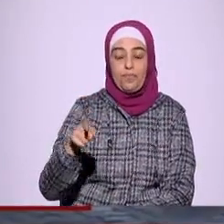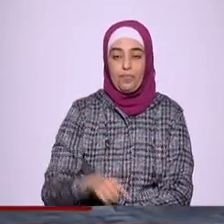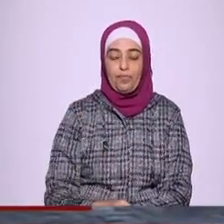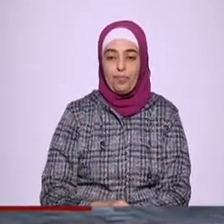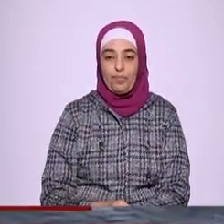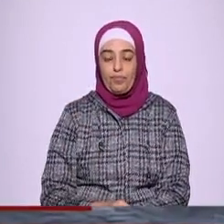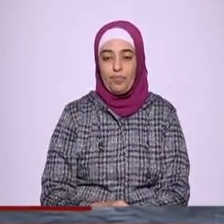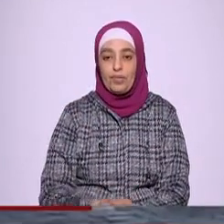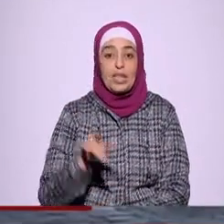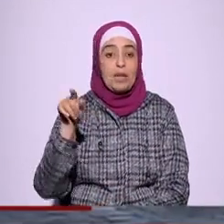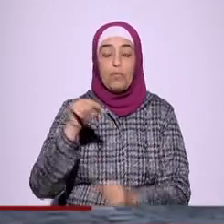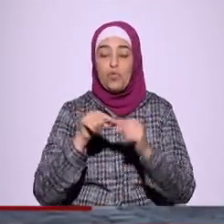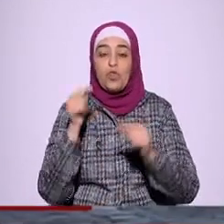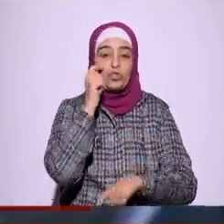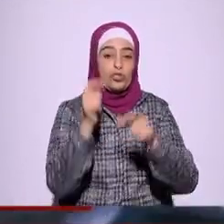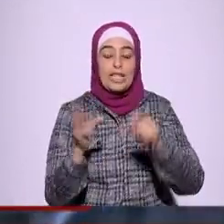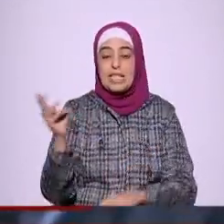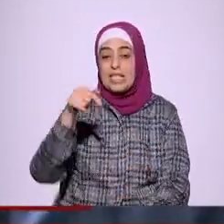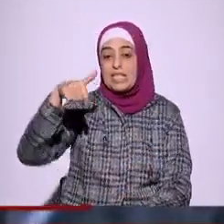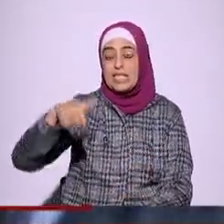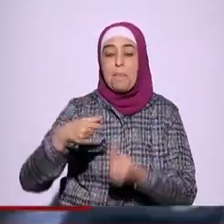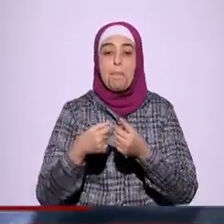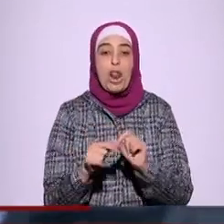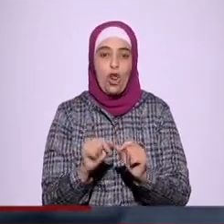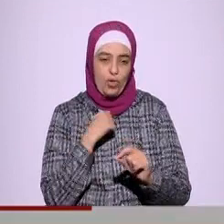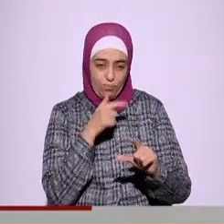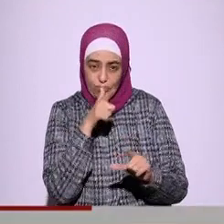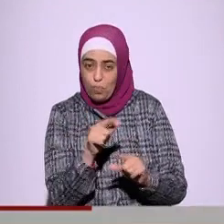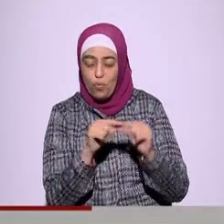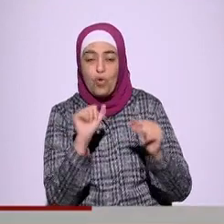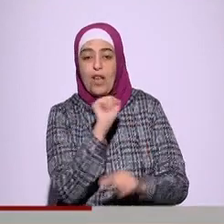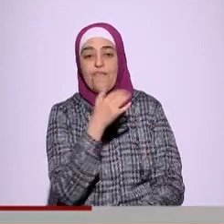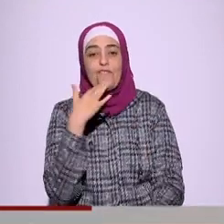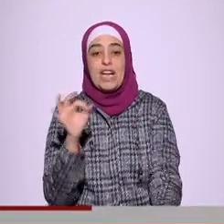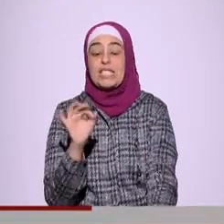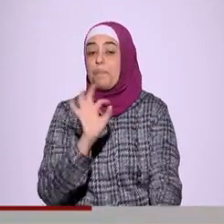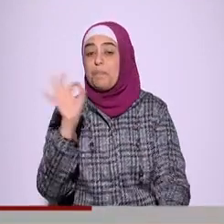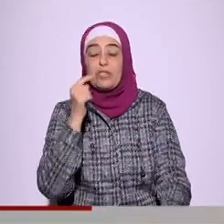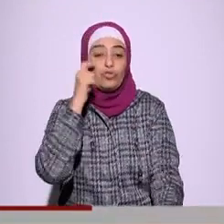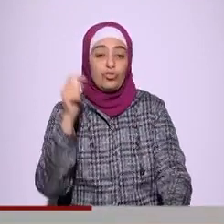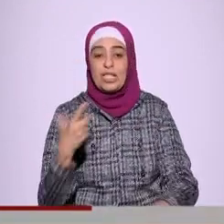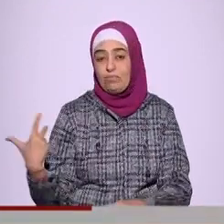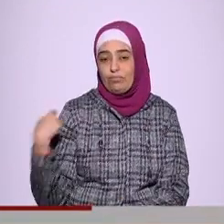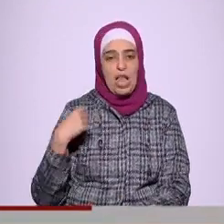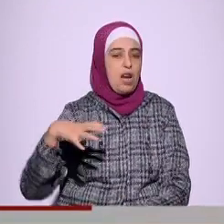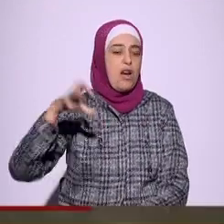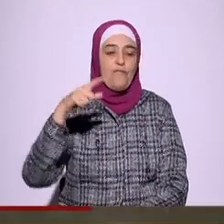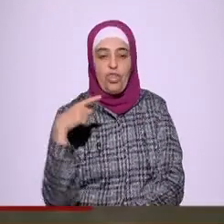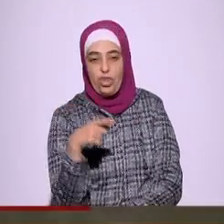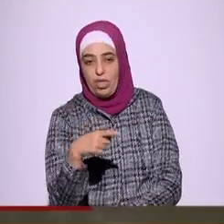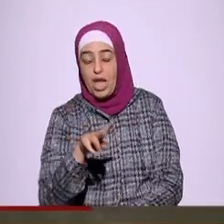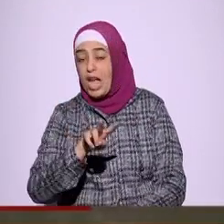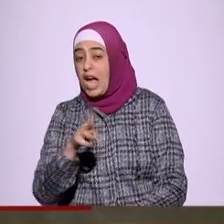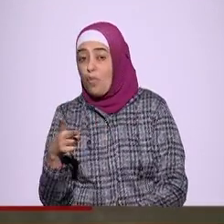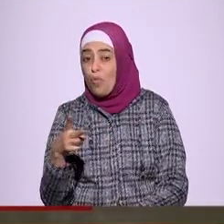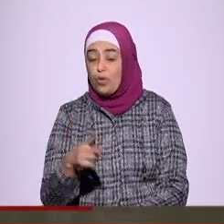موجة الأشخاص 6 ملايين شخص، وأتكلم عن فرنسا، الذين يرفضون أخذ اللقاحات بالرغم من كل شيء، أو